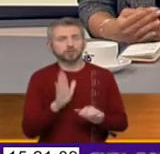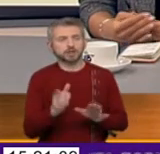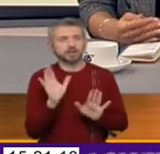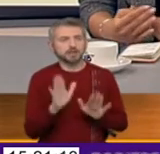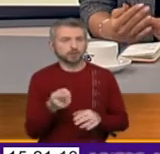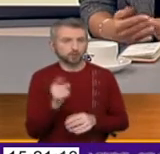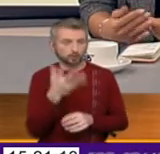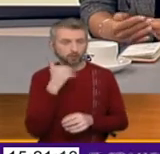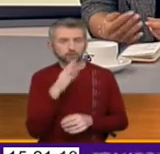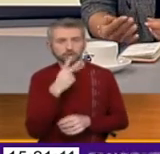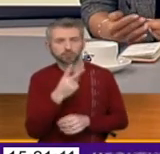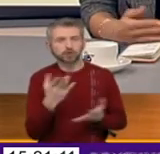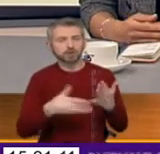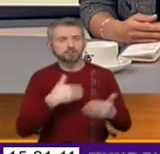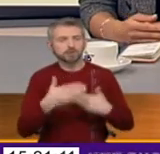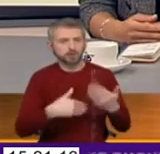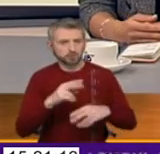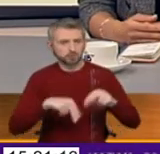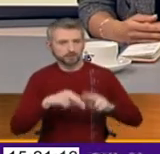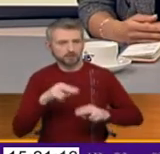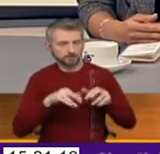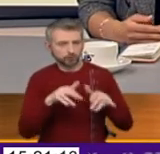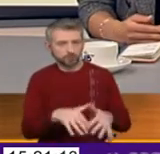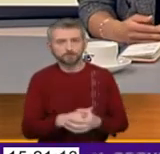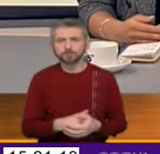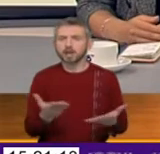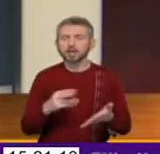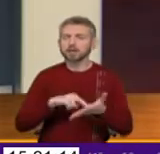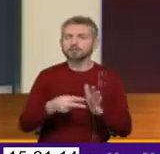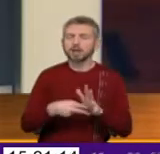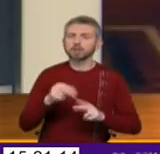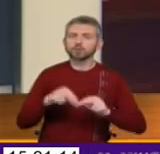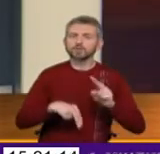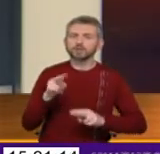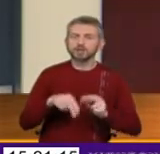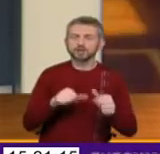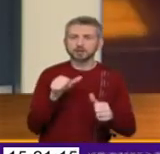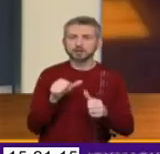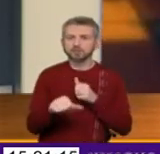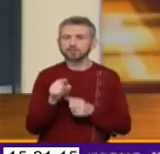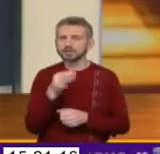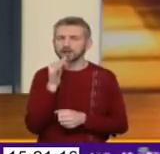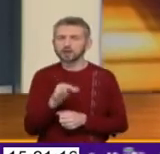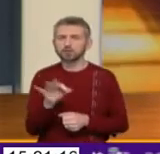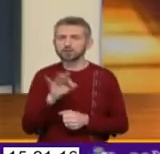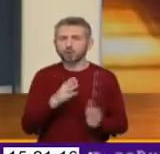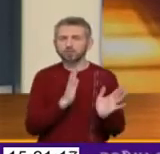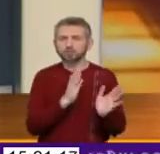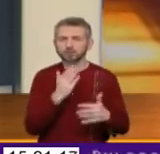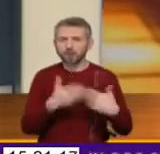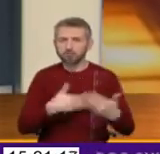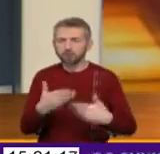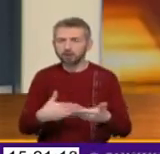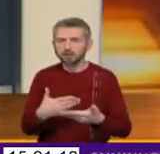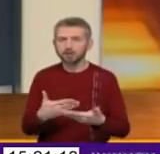ми будемо бачити, якими темпами йде будівництво. Угу. Які плани будівництва? От ви зазначили про темпи,